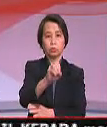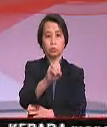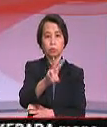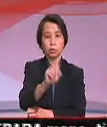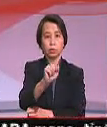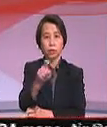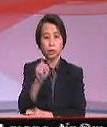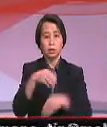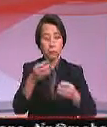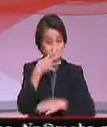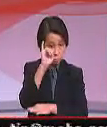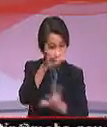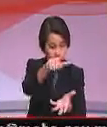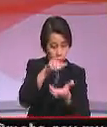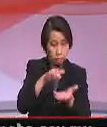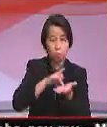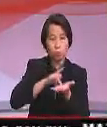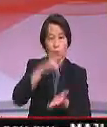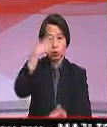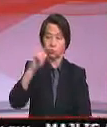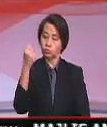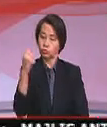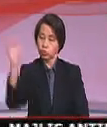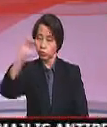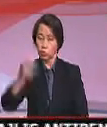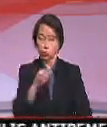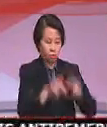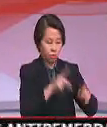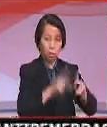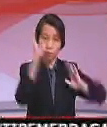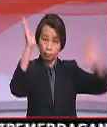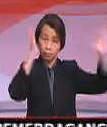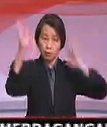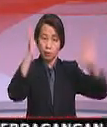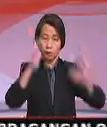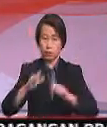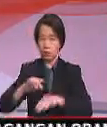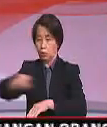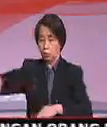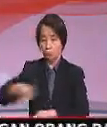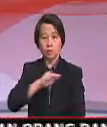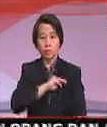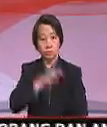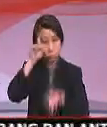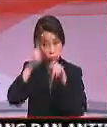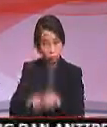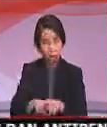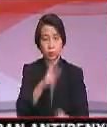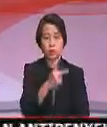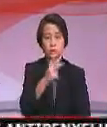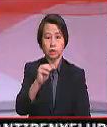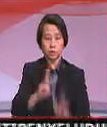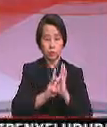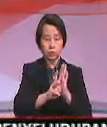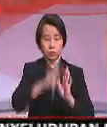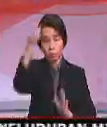yang bakal memberikan jaminan bekalan vaksin untuk 10% populasi Malaysia. Jemaah Menteri juga telah bersetuju agar Kementerian Kesihatan